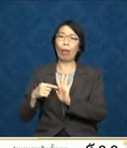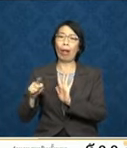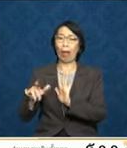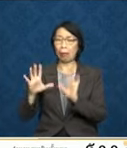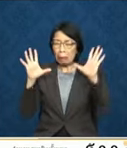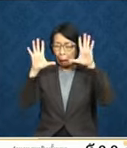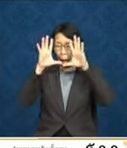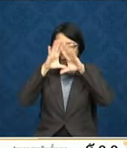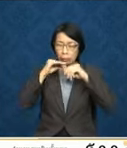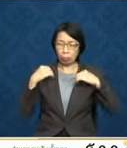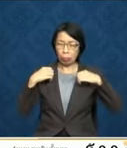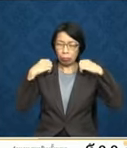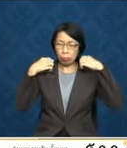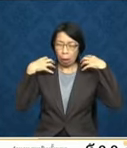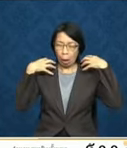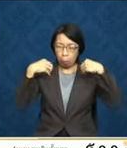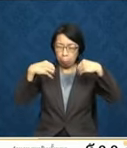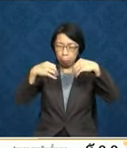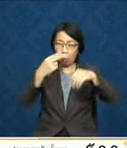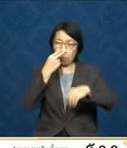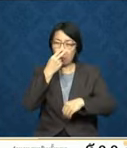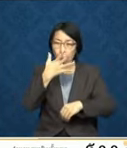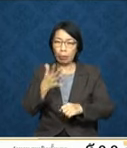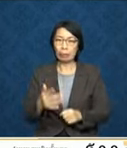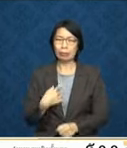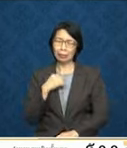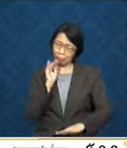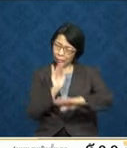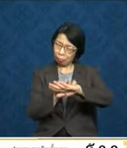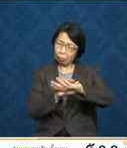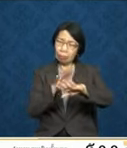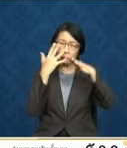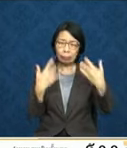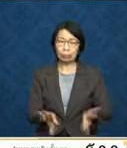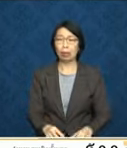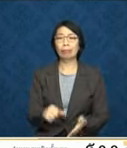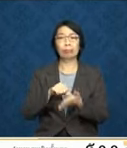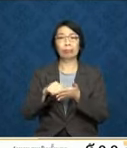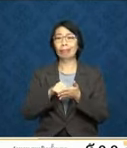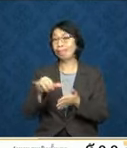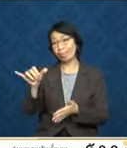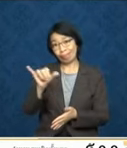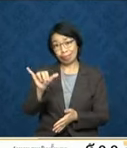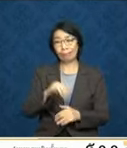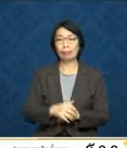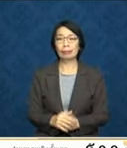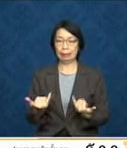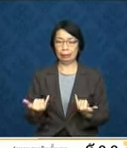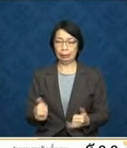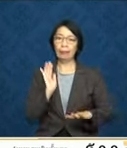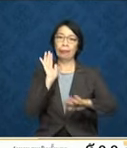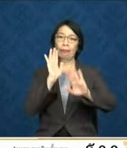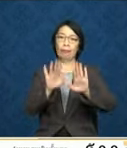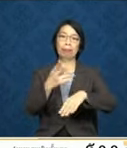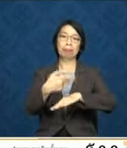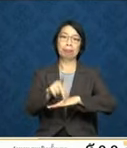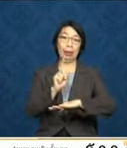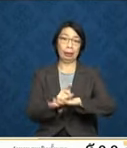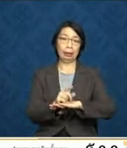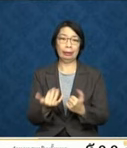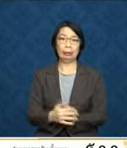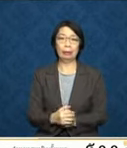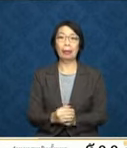พอผมพูดมาแล้วครั้งหนึ่งก็ไม่ได้รับการตอบรับแต่อย่างใด ันนั้นจึงฝากท่านประธานว่าชุมชน